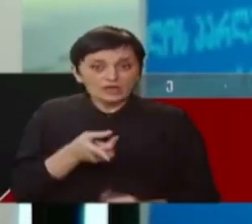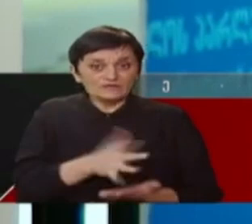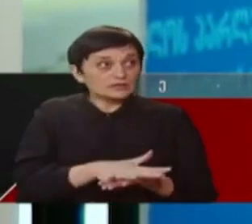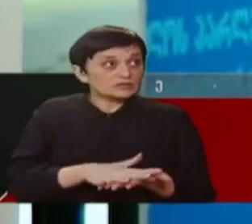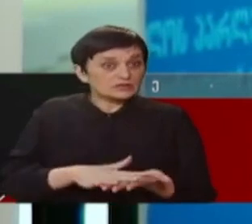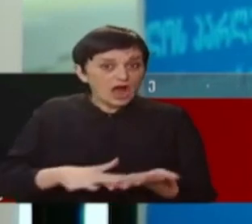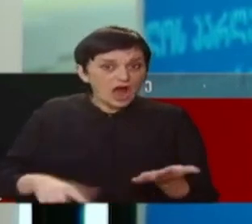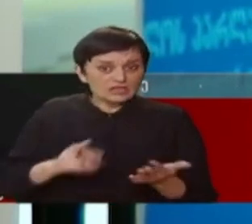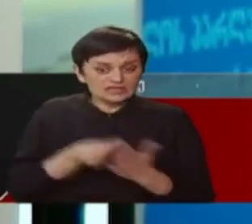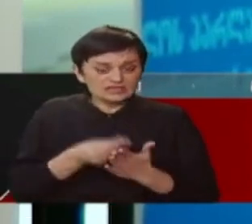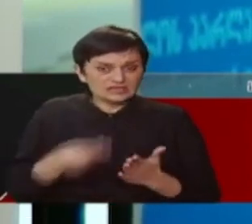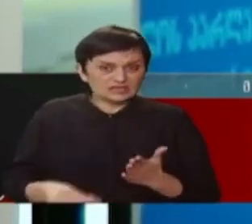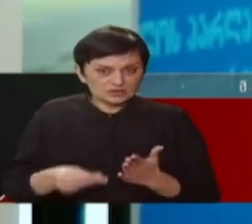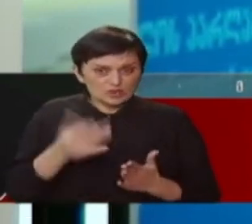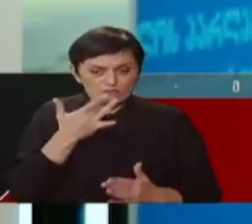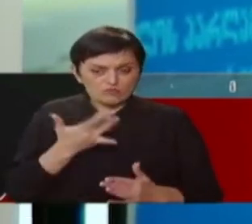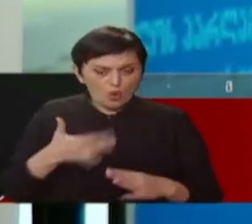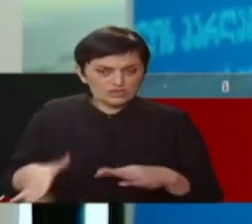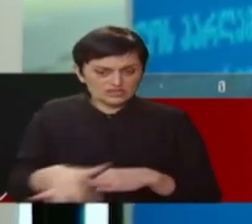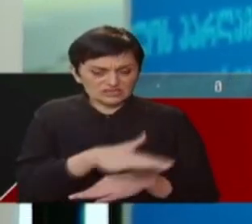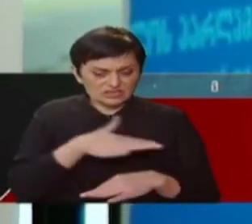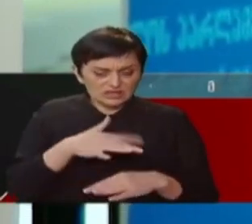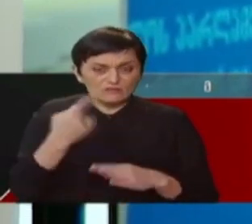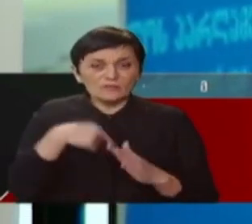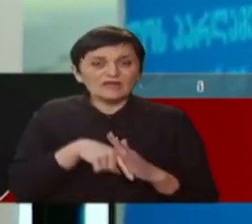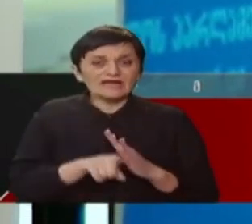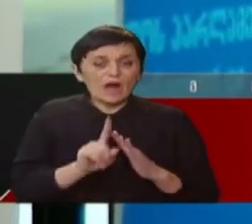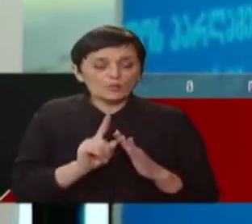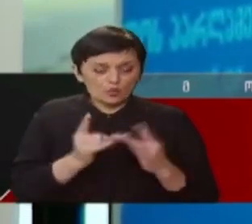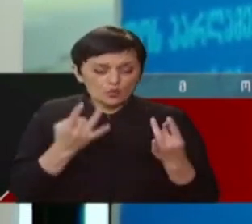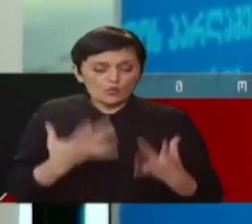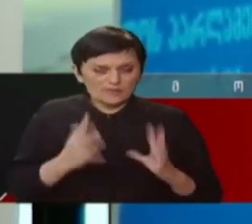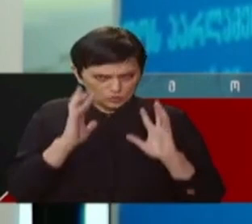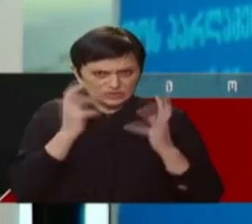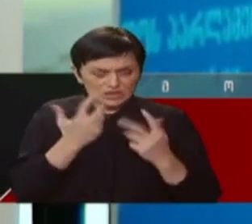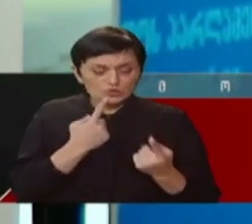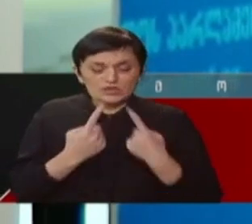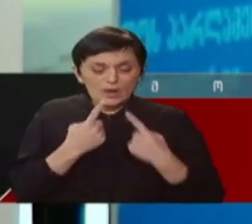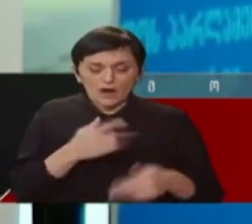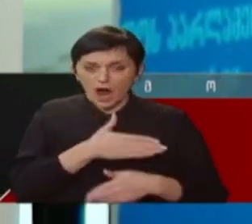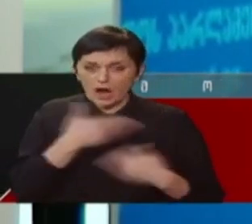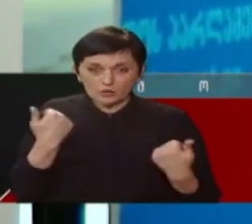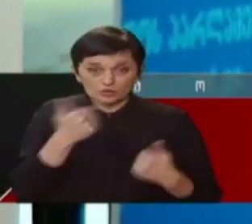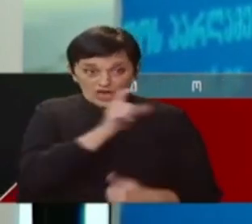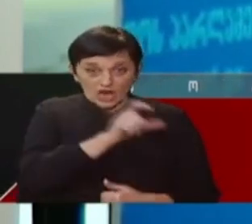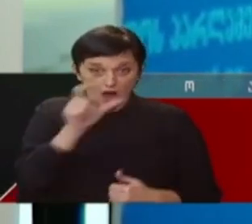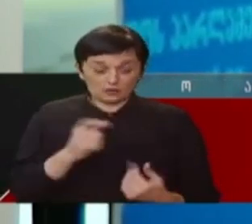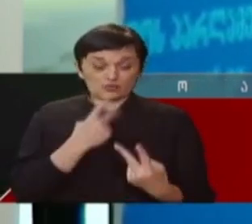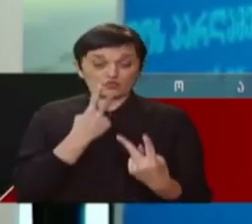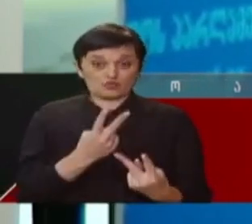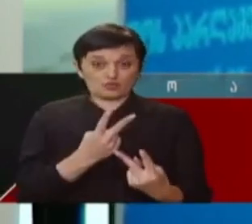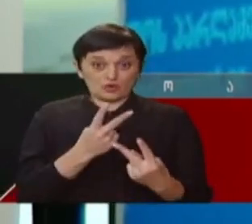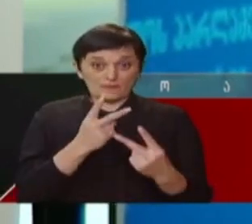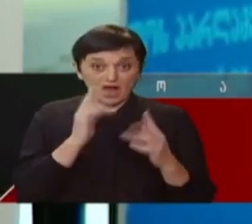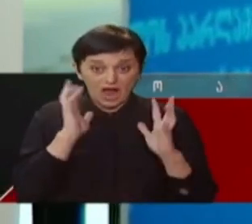გაგრძელდეს დისკრედიტაცია მთელი პოლიტიკური სპექტრის იქიდან გამომდინარე, რომ უბრალოდ სერიოზულად ლაპარაკი არ უნდა არავის და ხალხი რო უყურებს ამ არასერიოზული